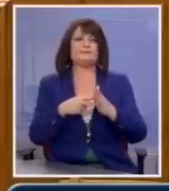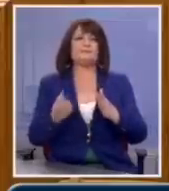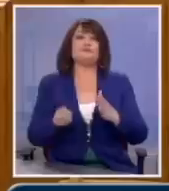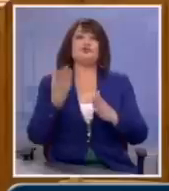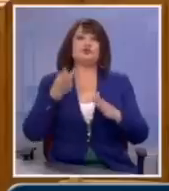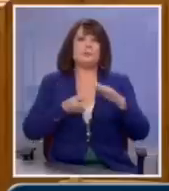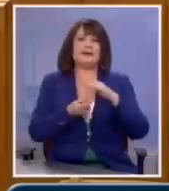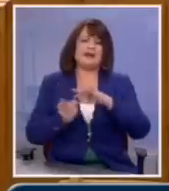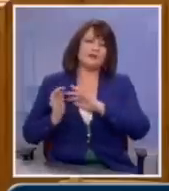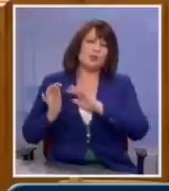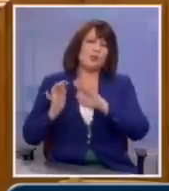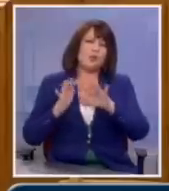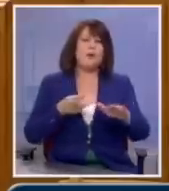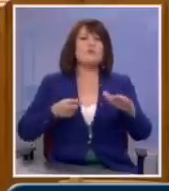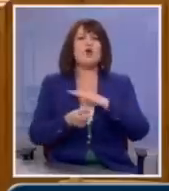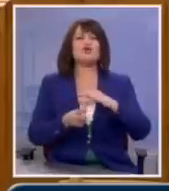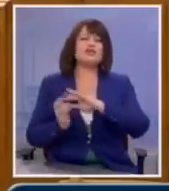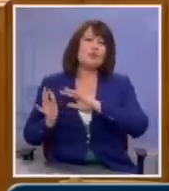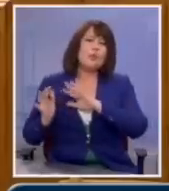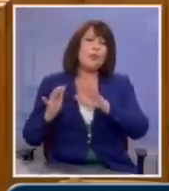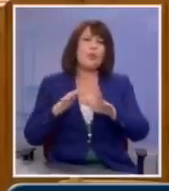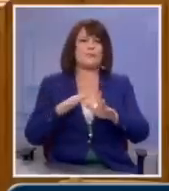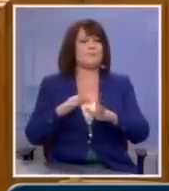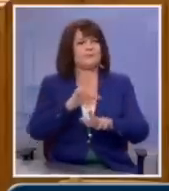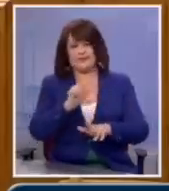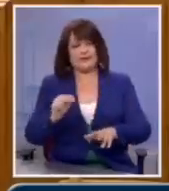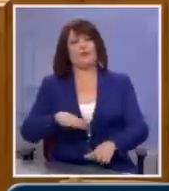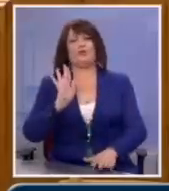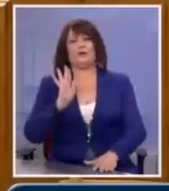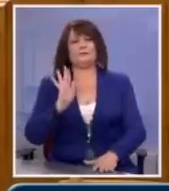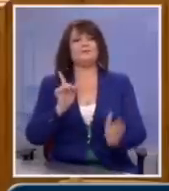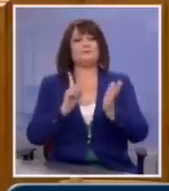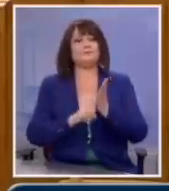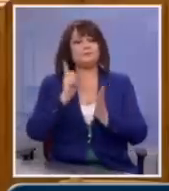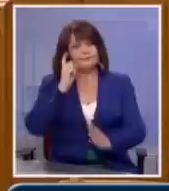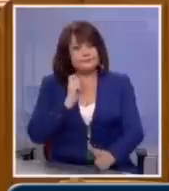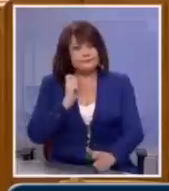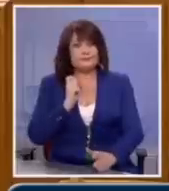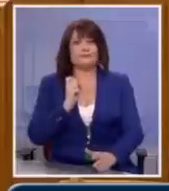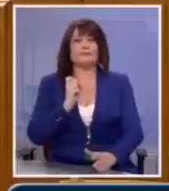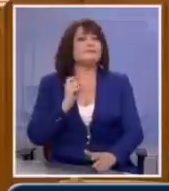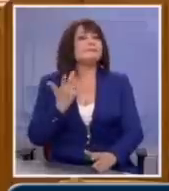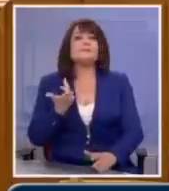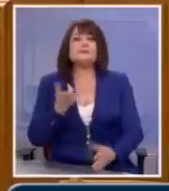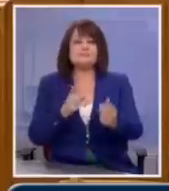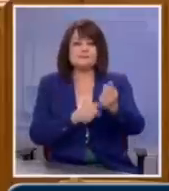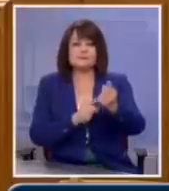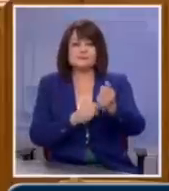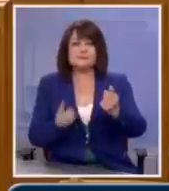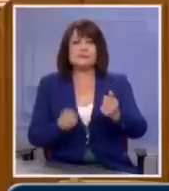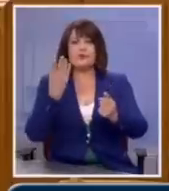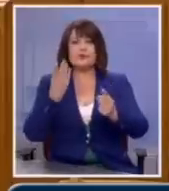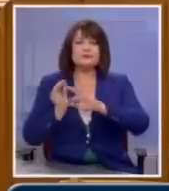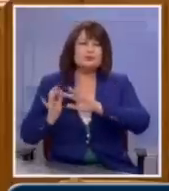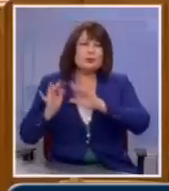κύμα εισόδου προσφύγων και μεταναστών στη χώρα μας. Πρέπει να ξέρετε ότι τα χαρακτηριστικά του νέου